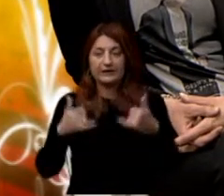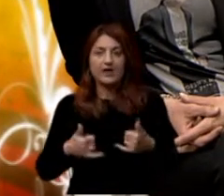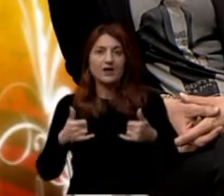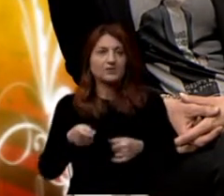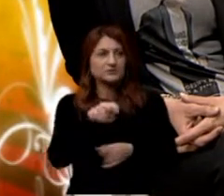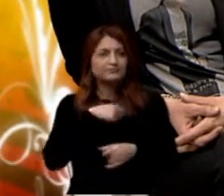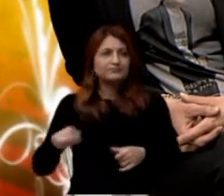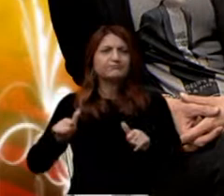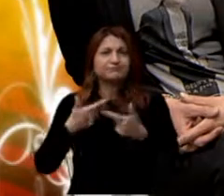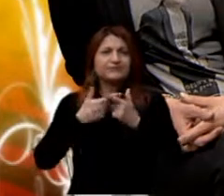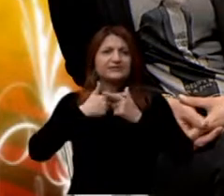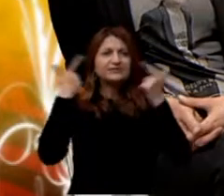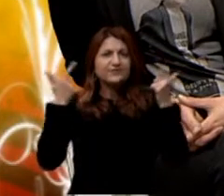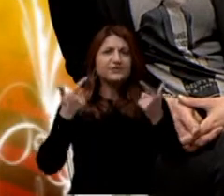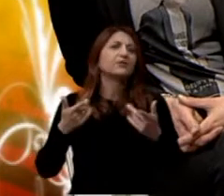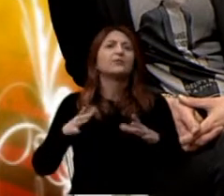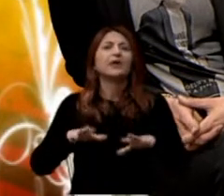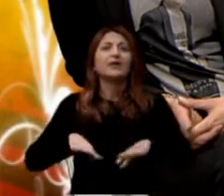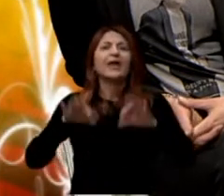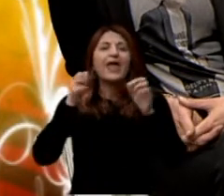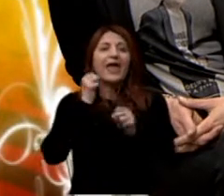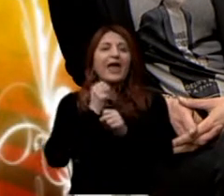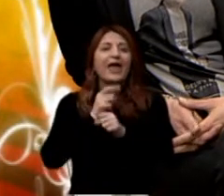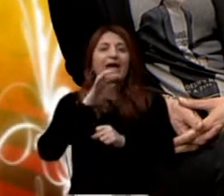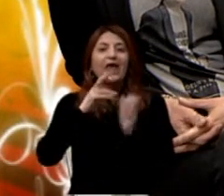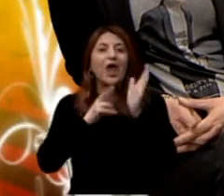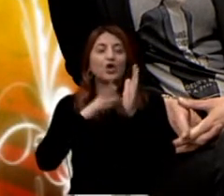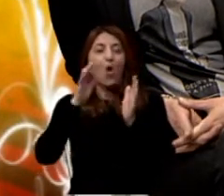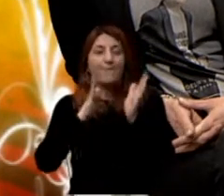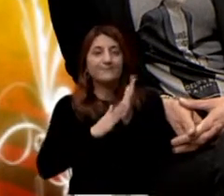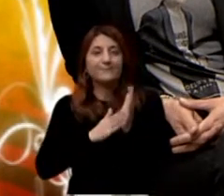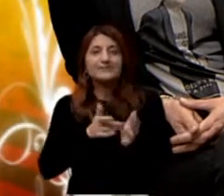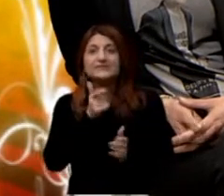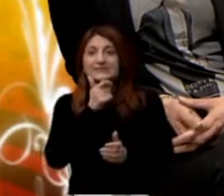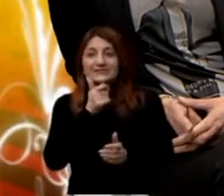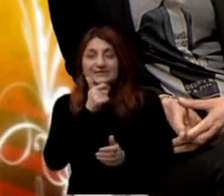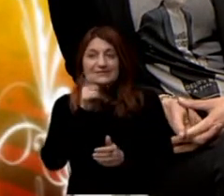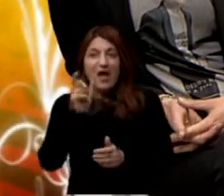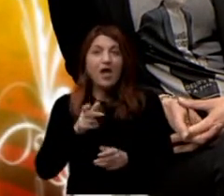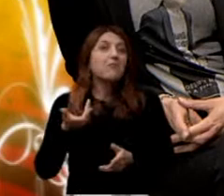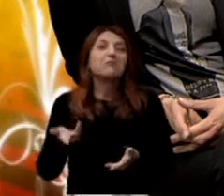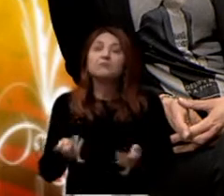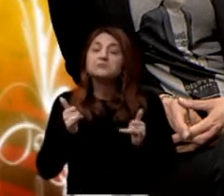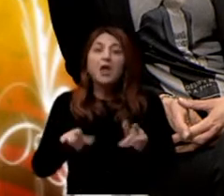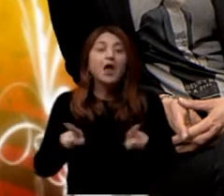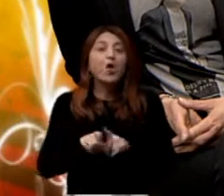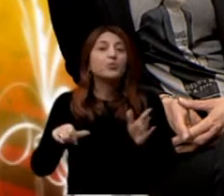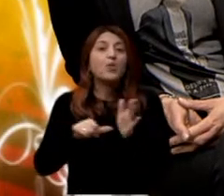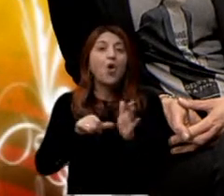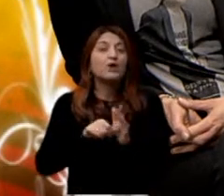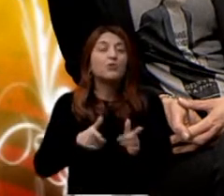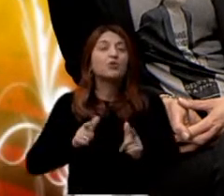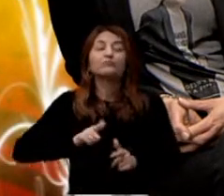smo svjesni da je otkrićen genoma starenja mogućnost doživjeti sasvim normalno 125